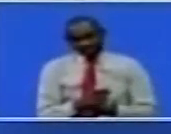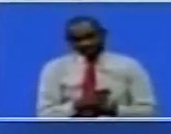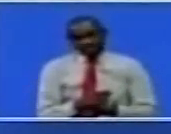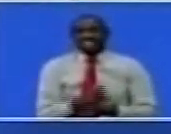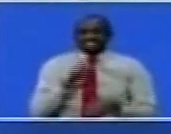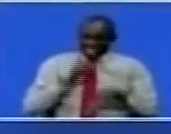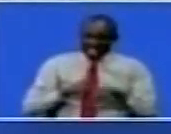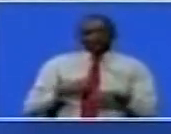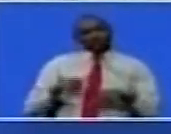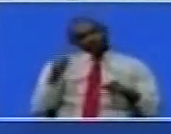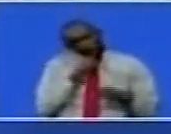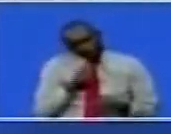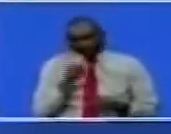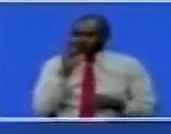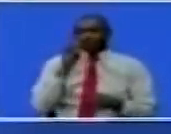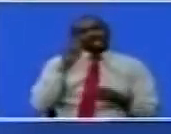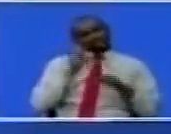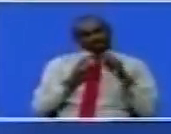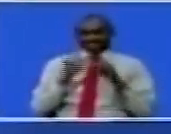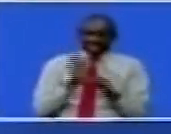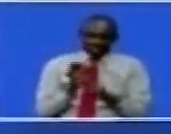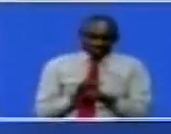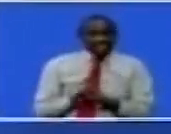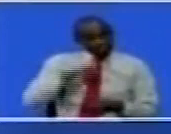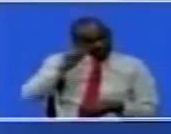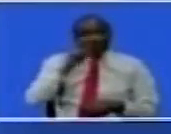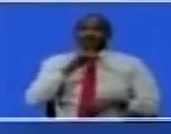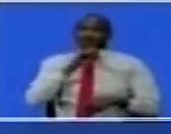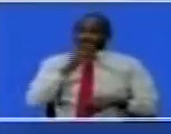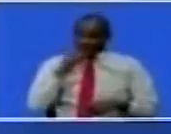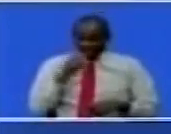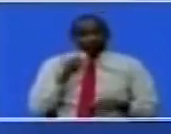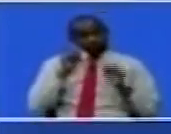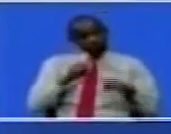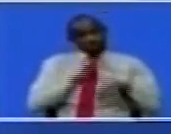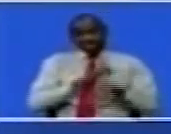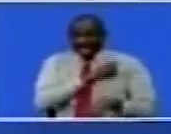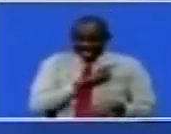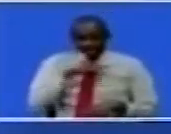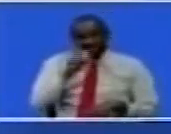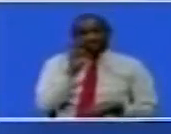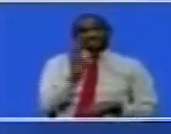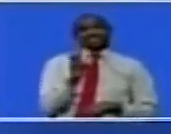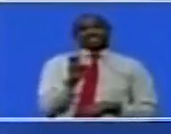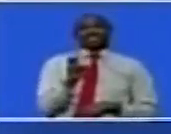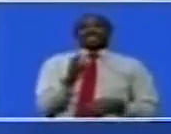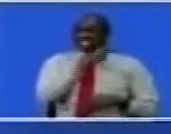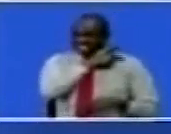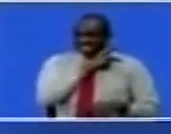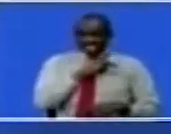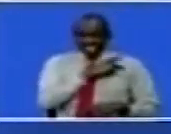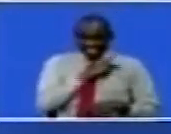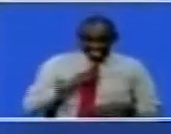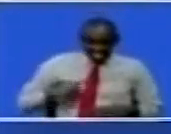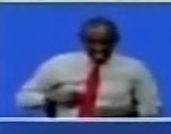kuishi kwingi ni kuona mengi. Naye vile vile alibahatika kumuona mfalme wa jamii ya Wawanga na Bongo Mumia